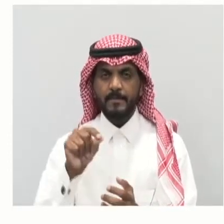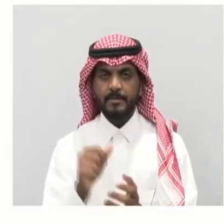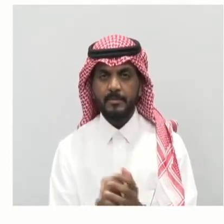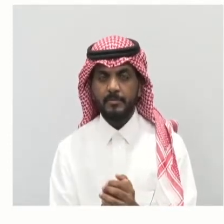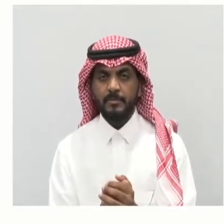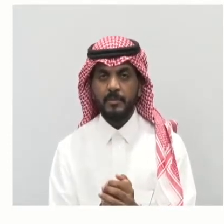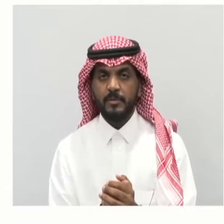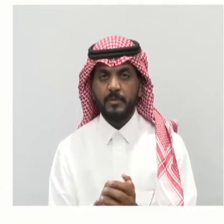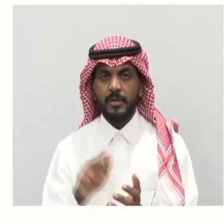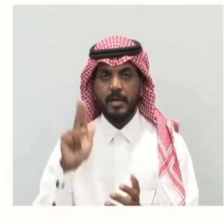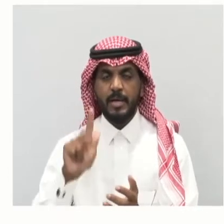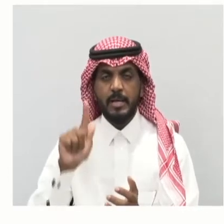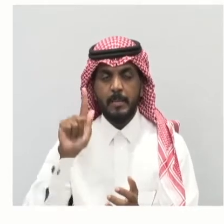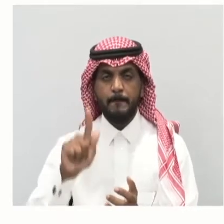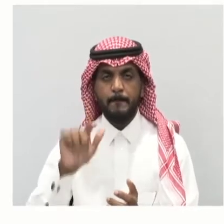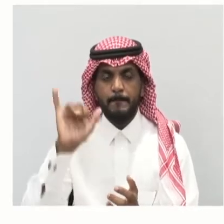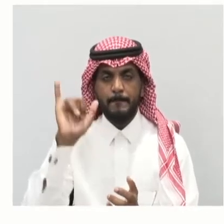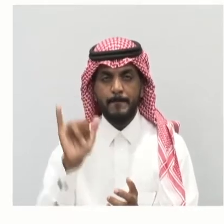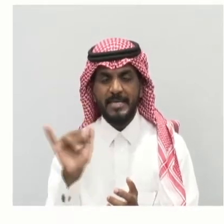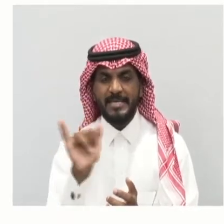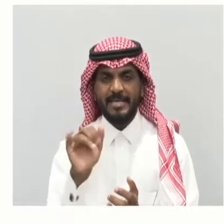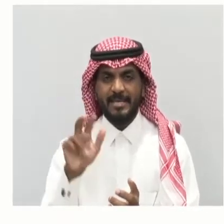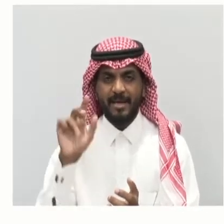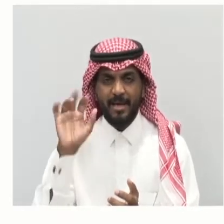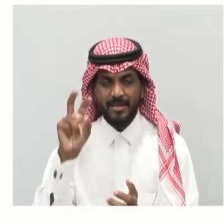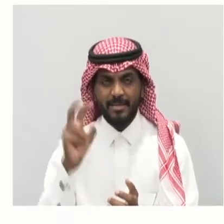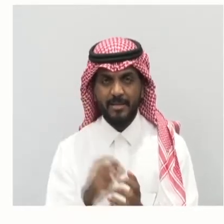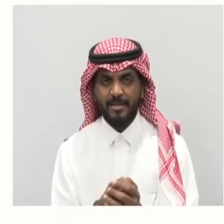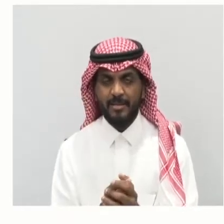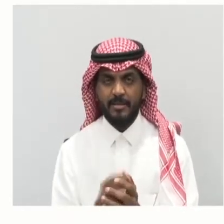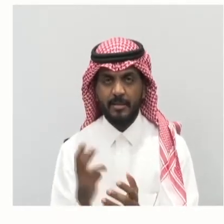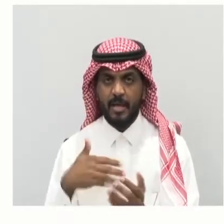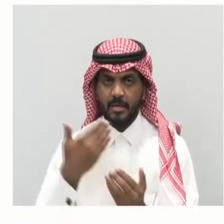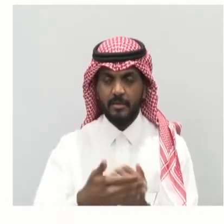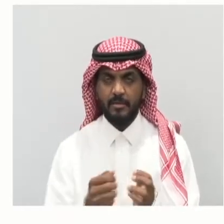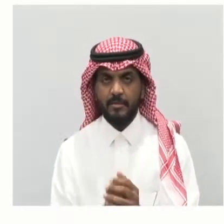أحسنتم. البيئة، هنا يا معلمتي تاء مربوطة. أيضا